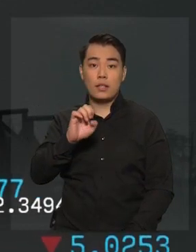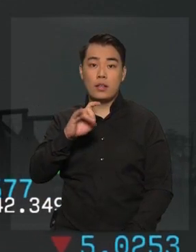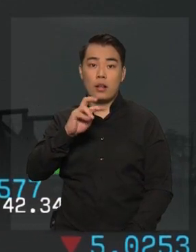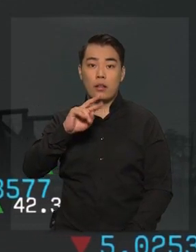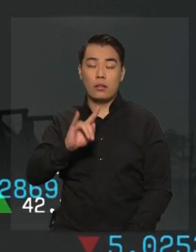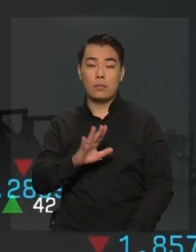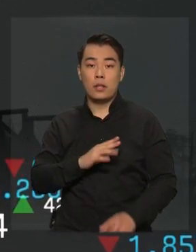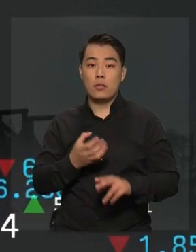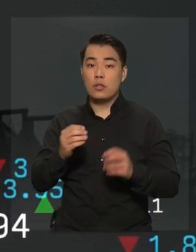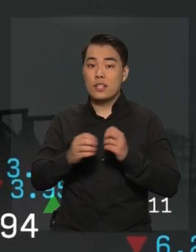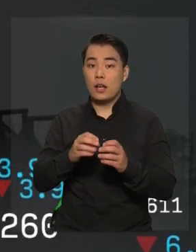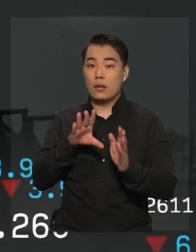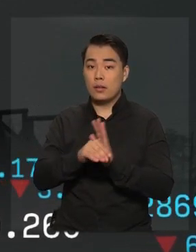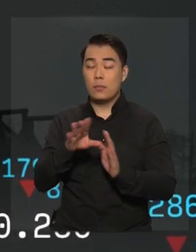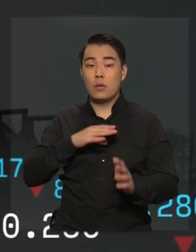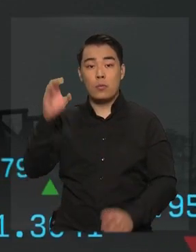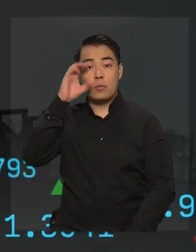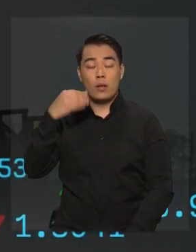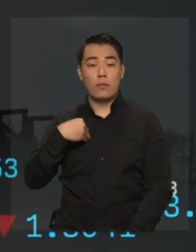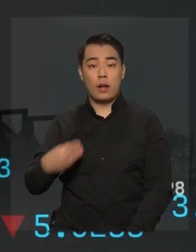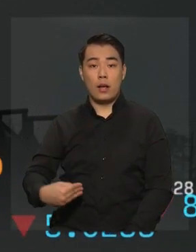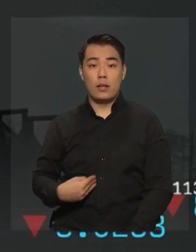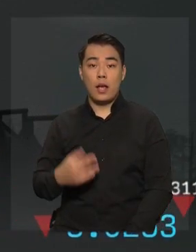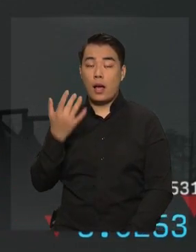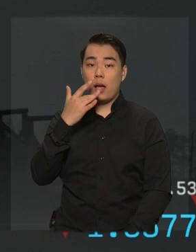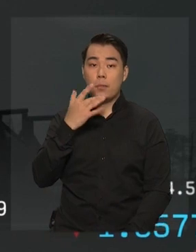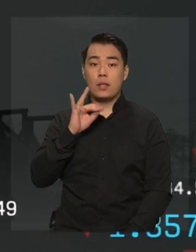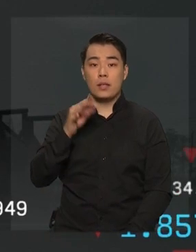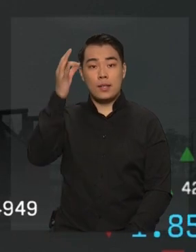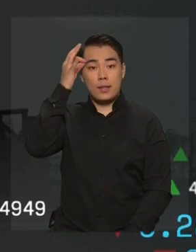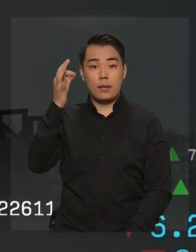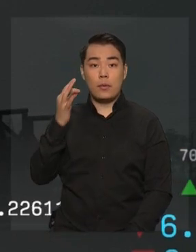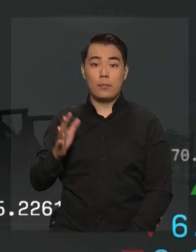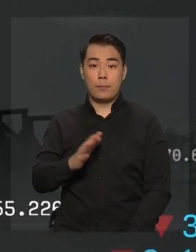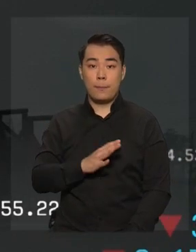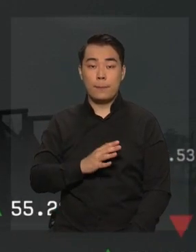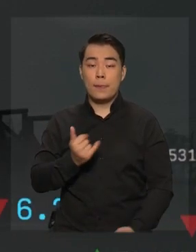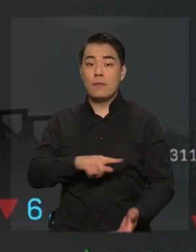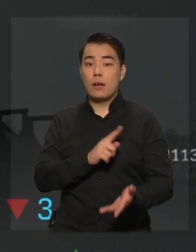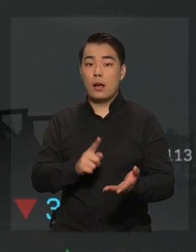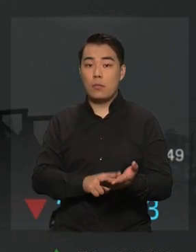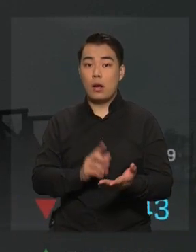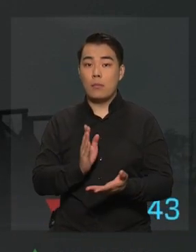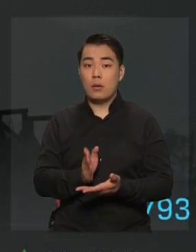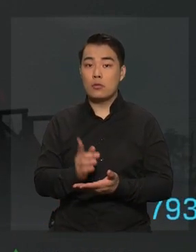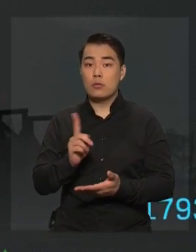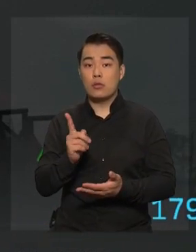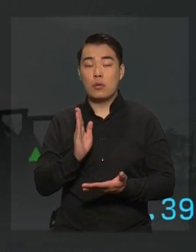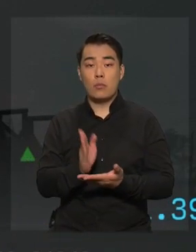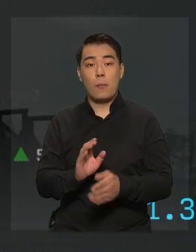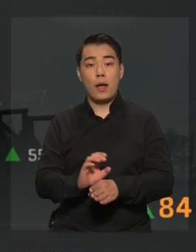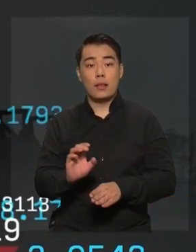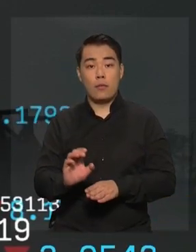В десятку также вошли Узбекистан, Франция, Соединенные Штаты и Германия. Возникает вопрос, что же мы